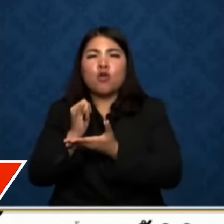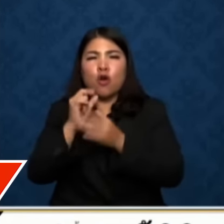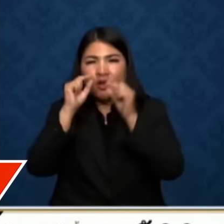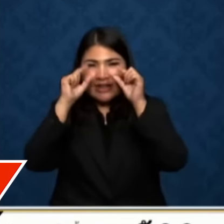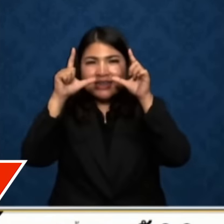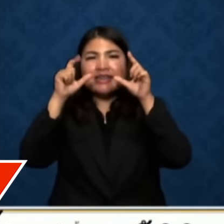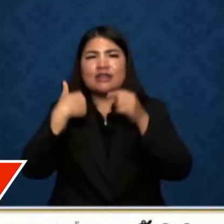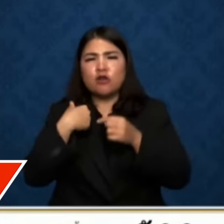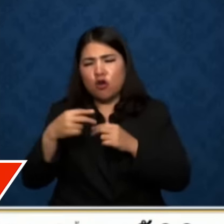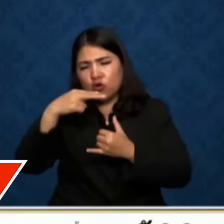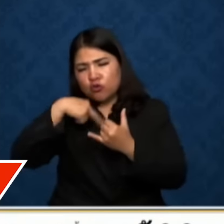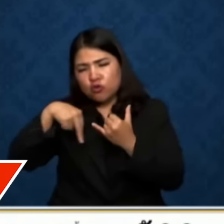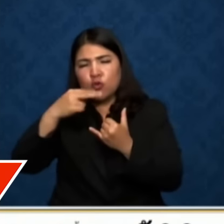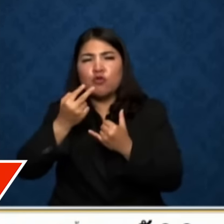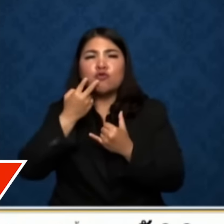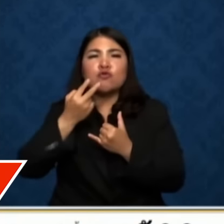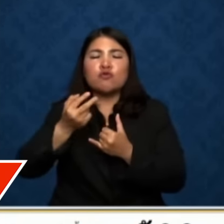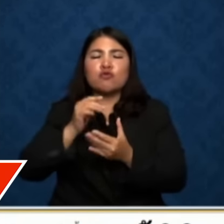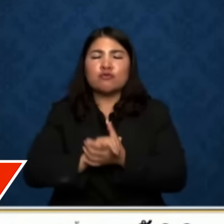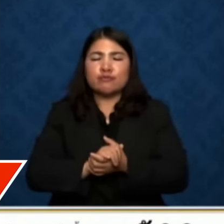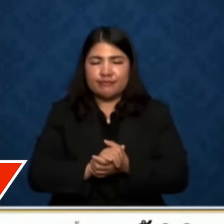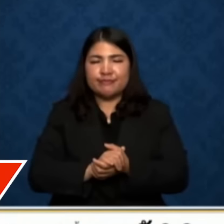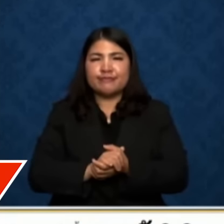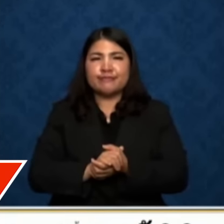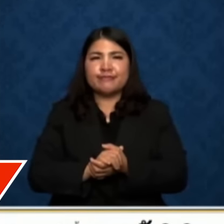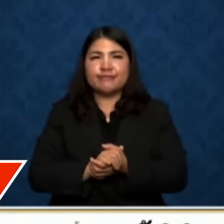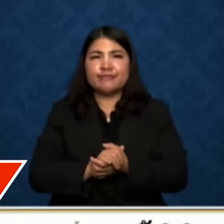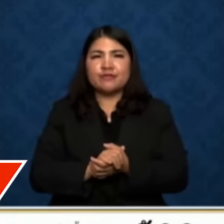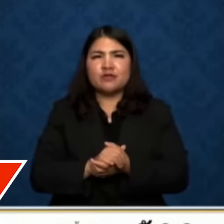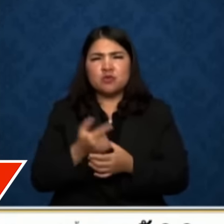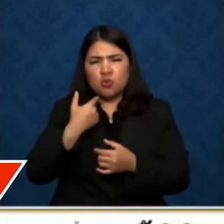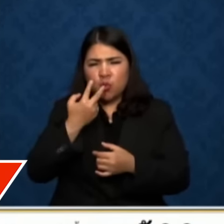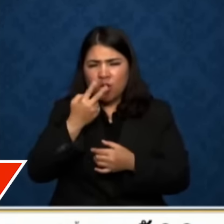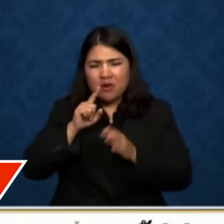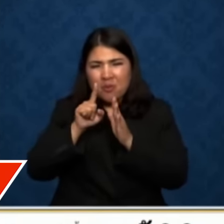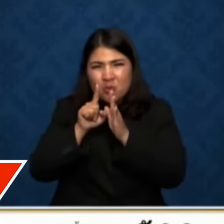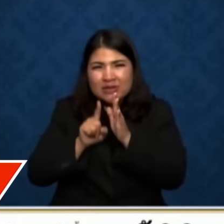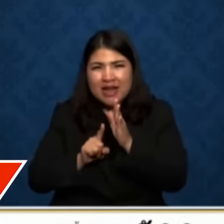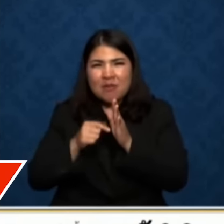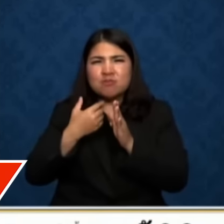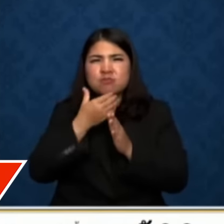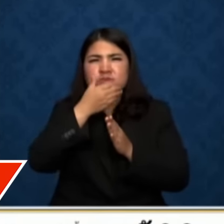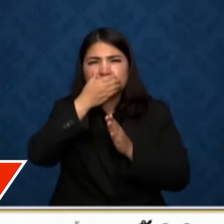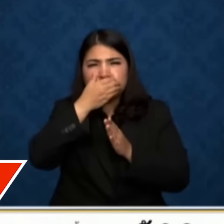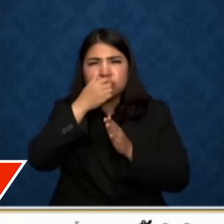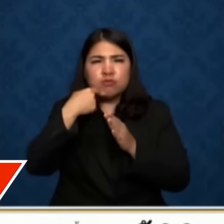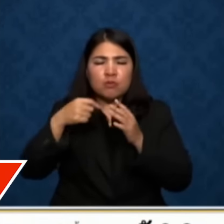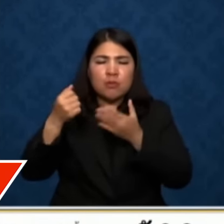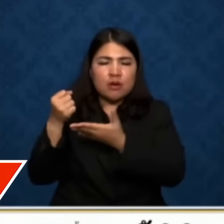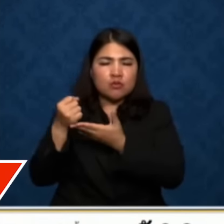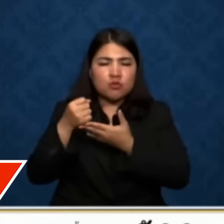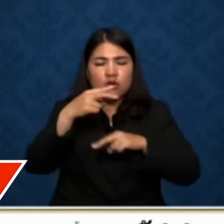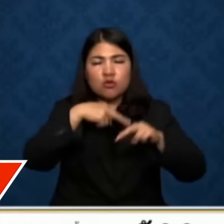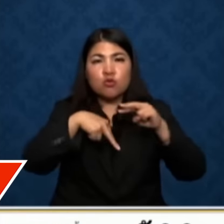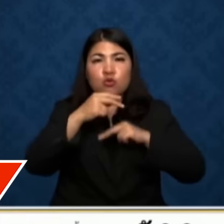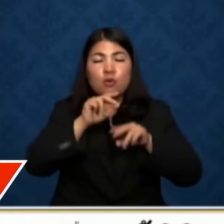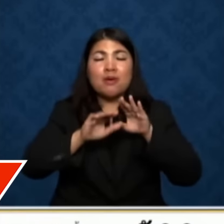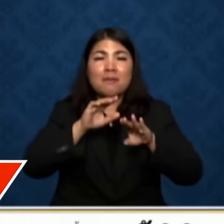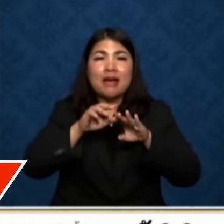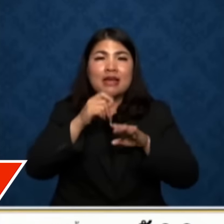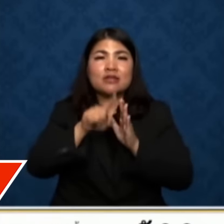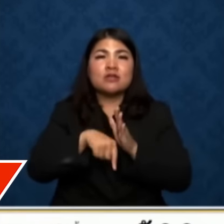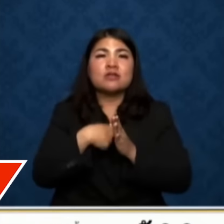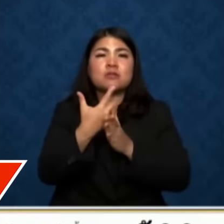หรือว่ารอดูอาการต่างๆเช่นไฮโปเทอร์เมียความอุณหภูมิต่ำมากรอให้คุณหมอดมยามาช่วยดูนะครับเพราะนั้นเนี่ยผ่าอยู่ประมาณ3ชั่วโมงเพราะฉะนั้น